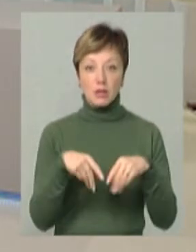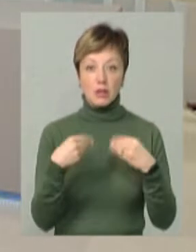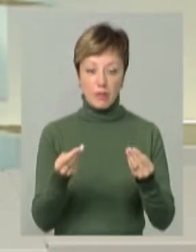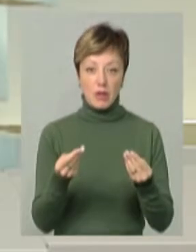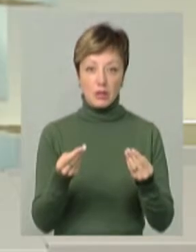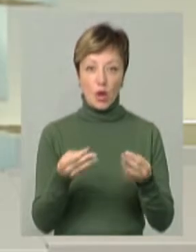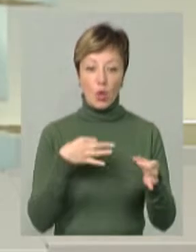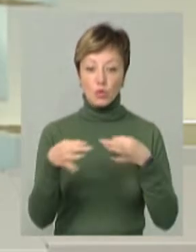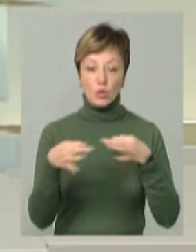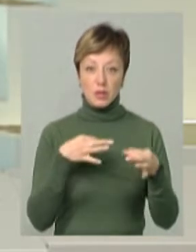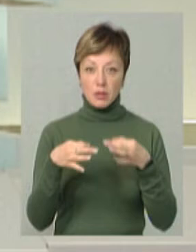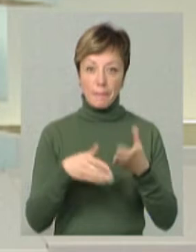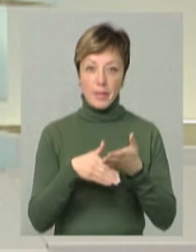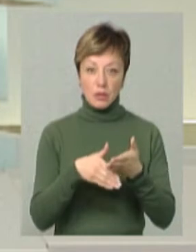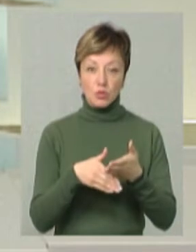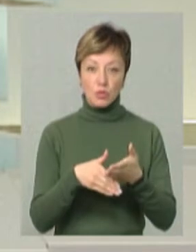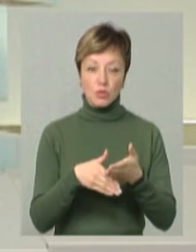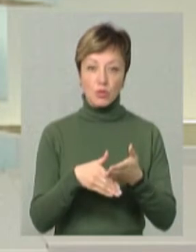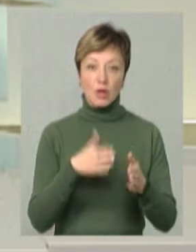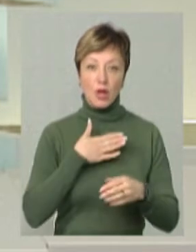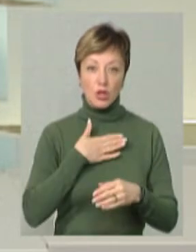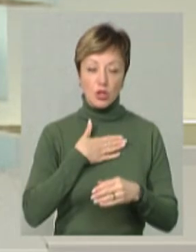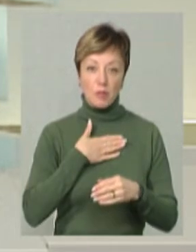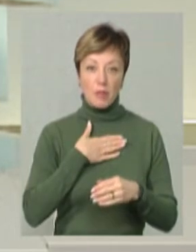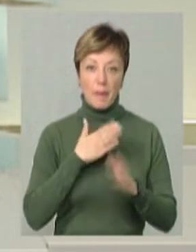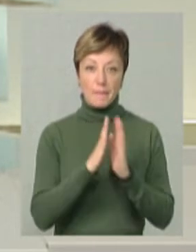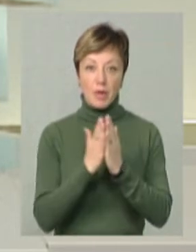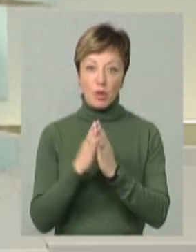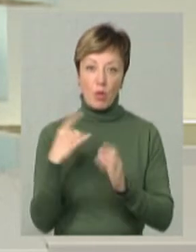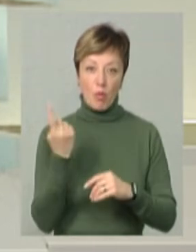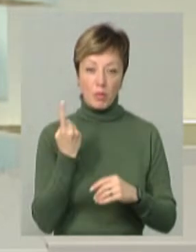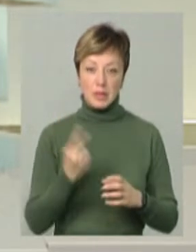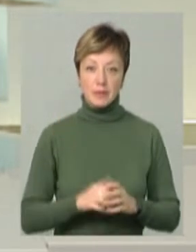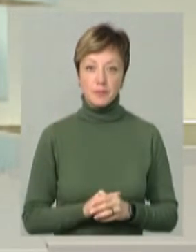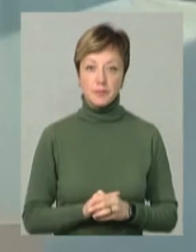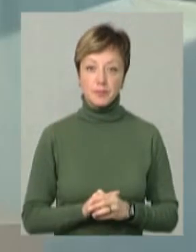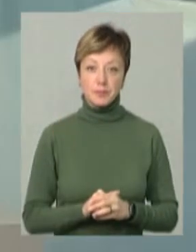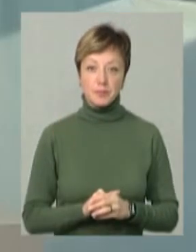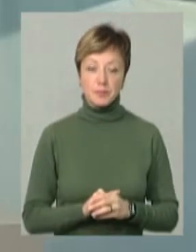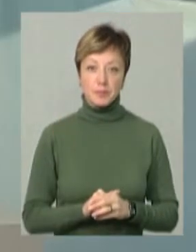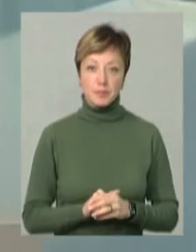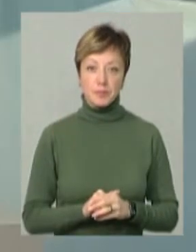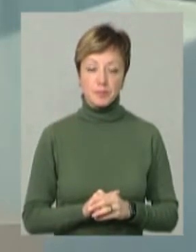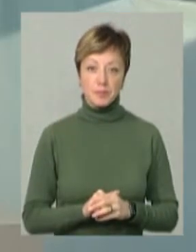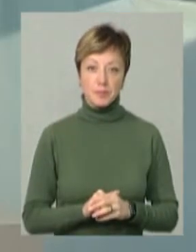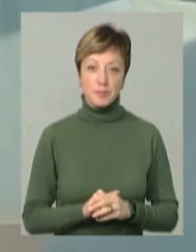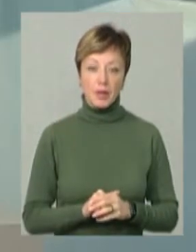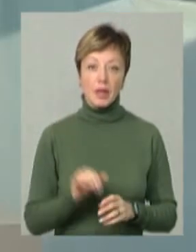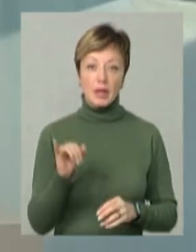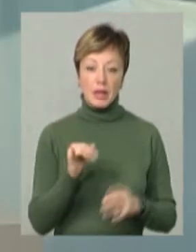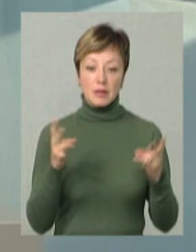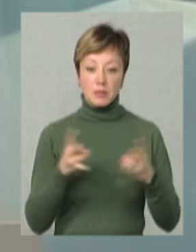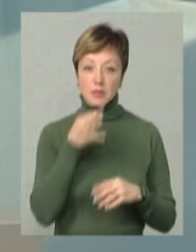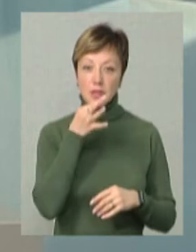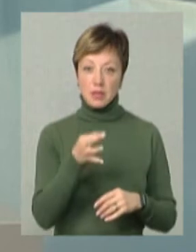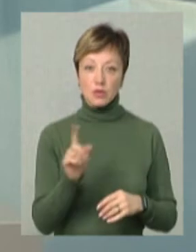надавати консультаційно-методичну допомогу нашим бібліотекам області. От, ну і слід